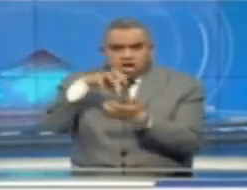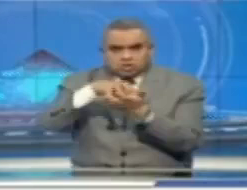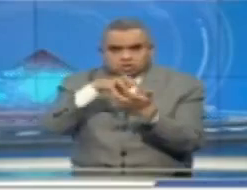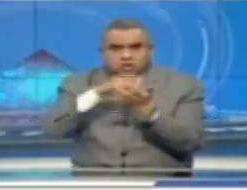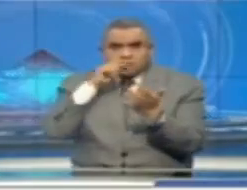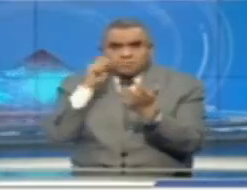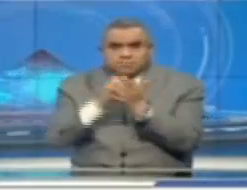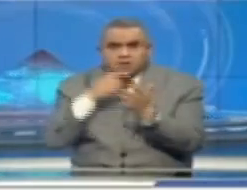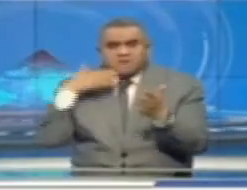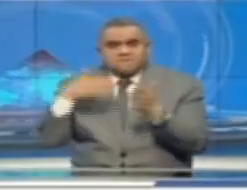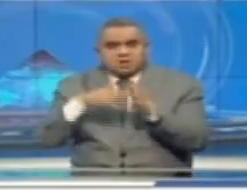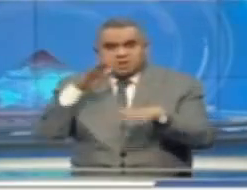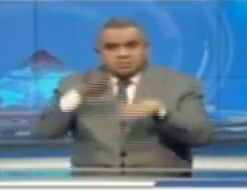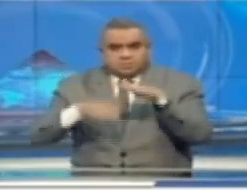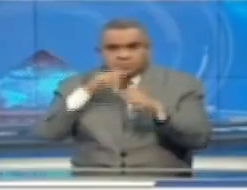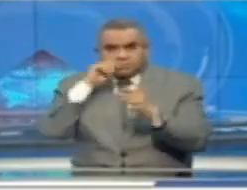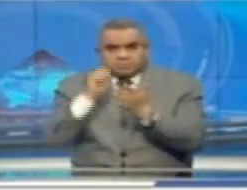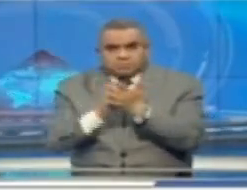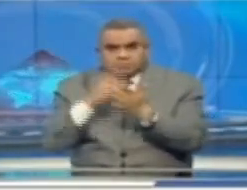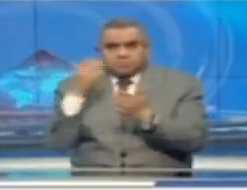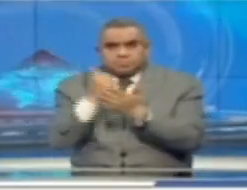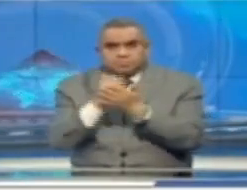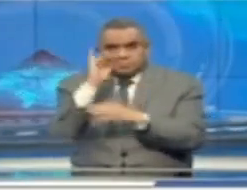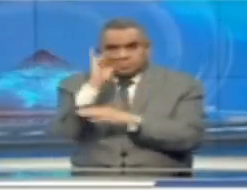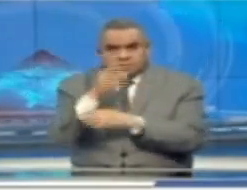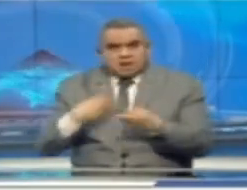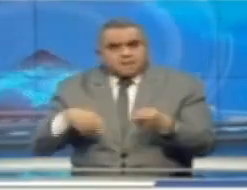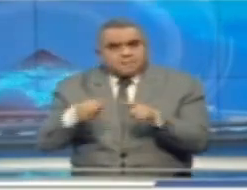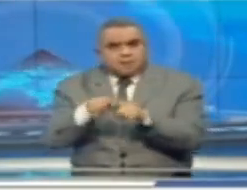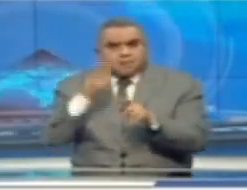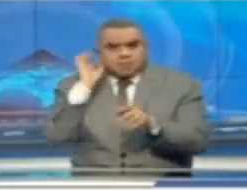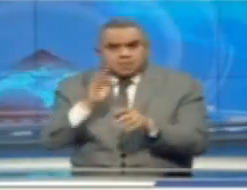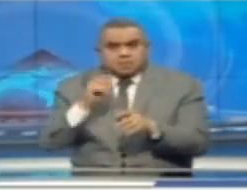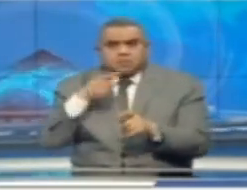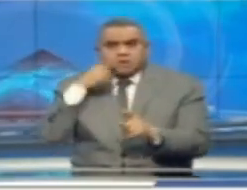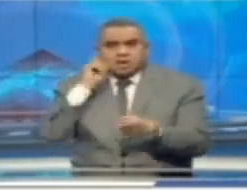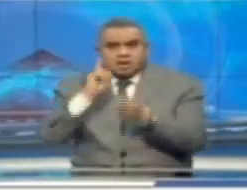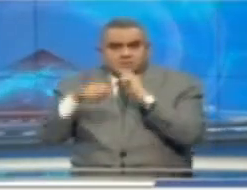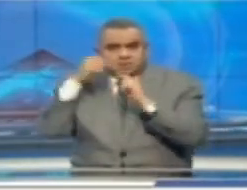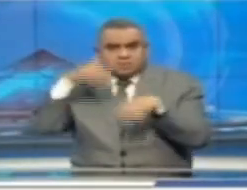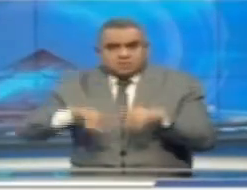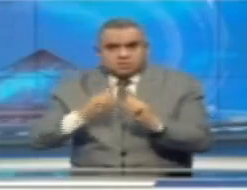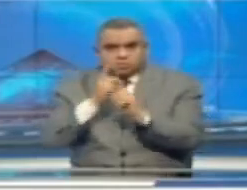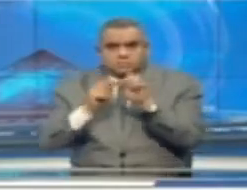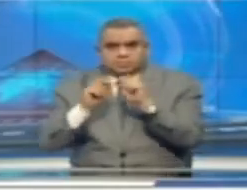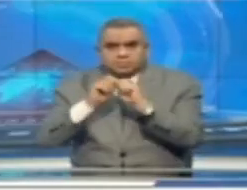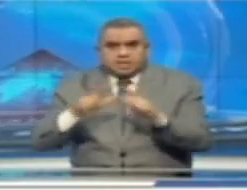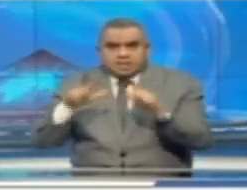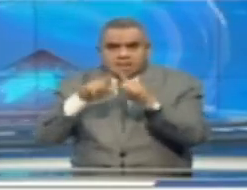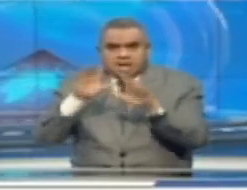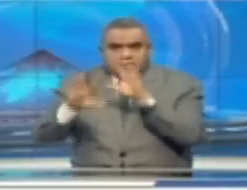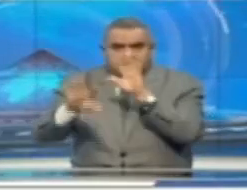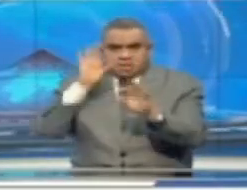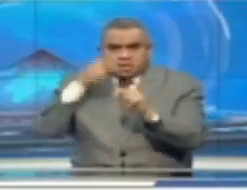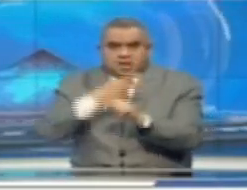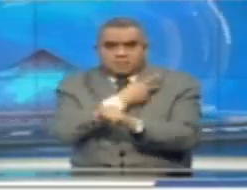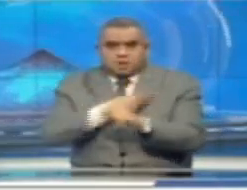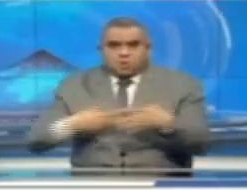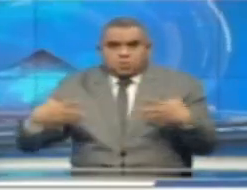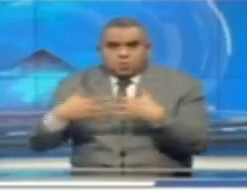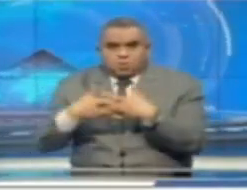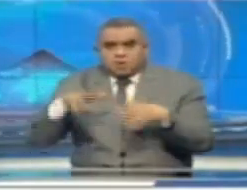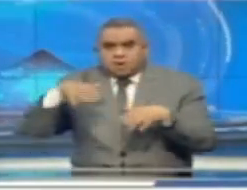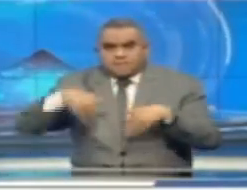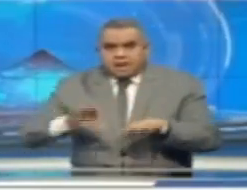صيغة عادلة وفي الوقت نفسه مراعاة البعد الاجتماعي. وكلف رئيس الوزراء بتشكيل لجنة مشتركة من